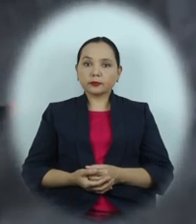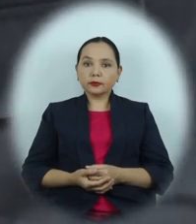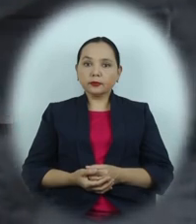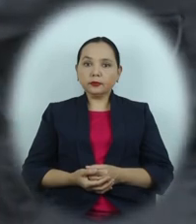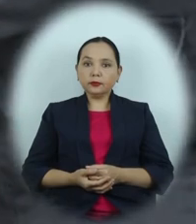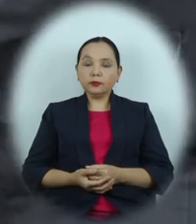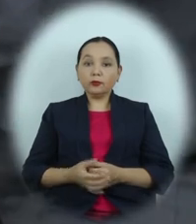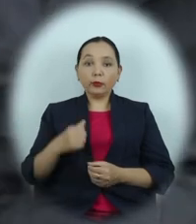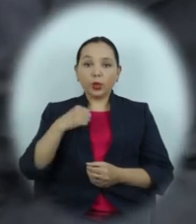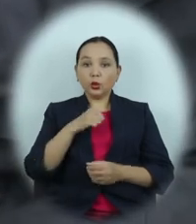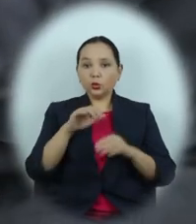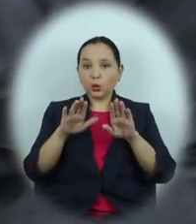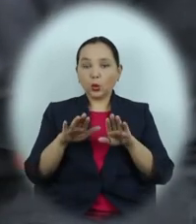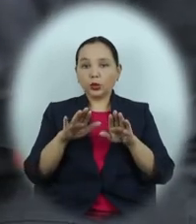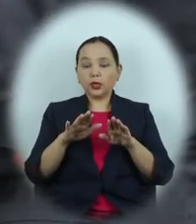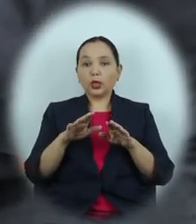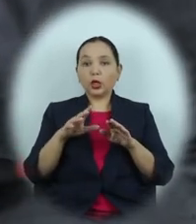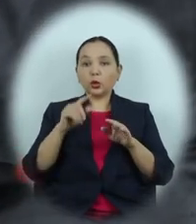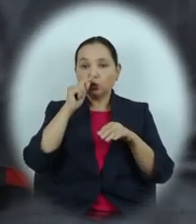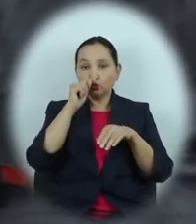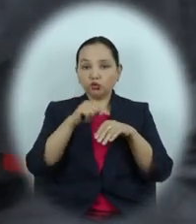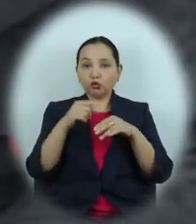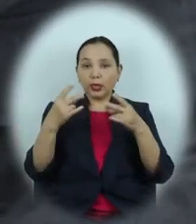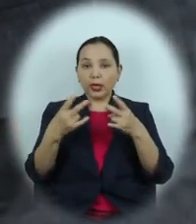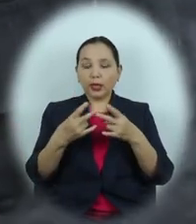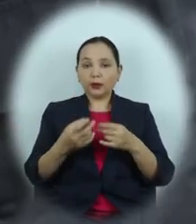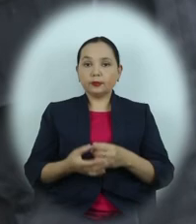Mana o'z o'rniga tushish kerak.